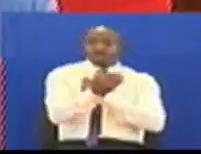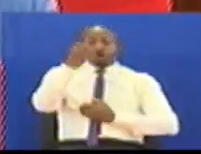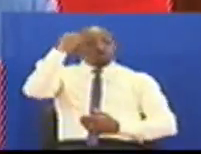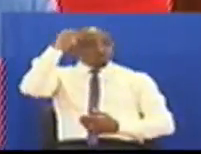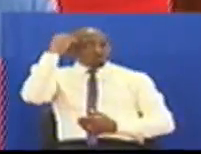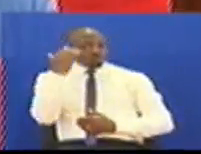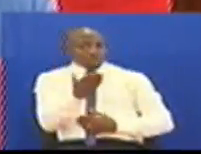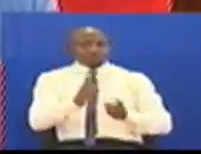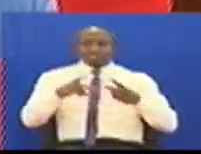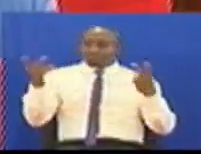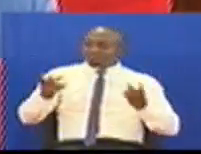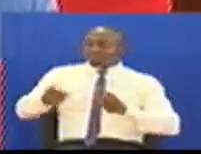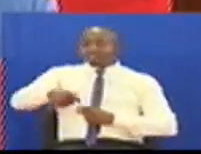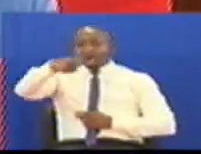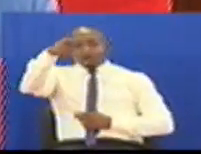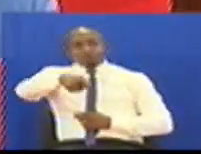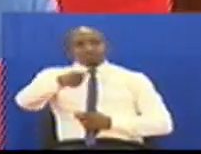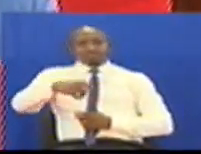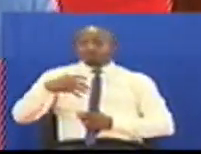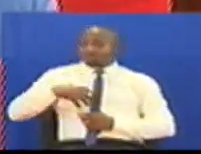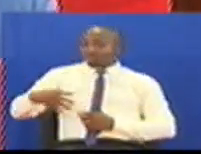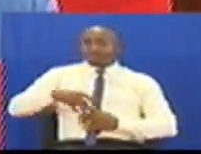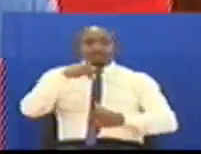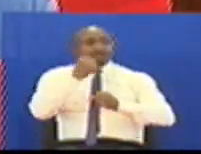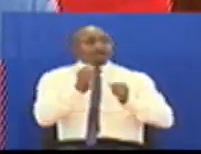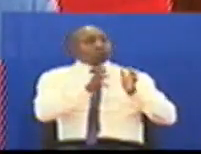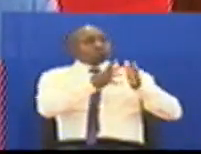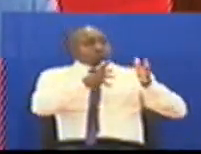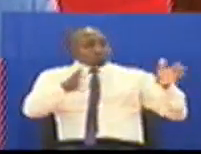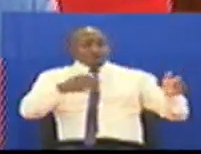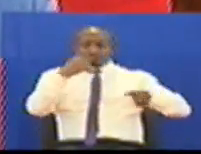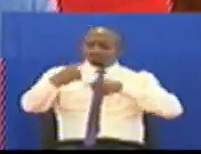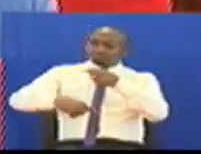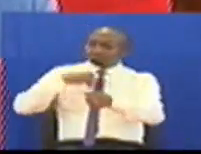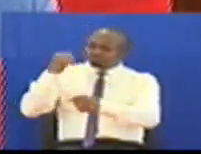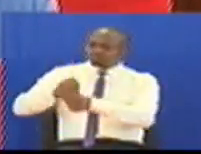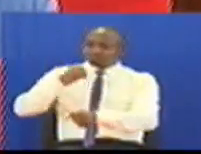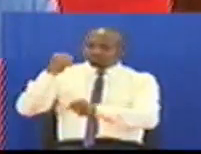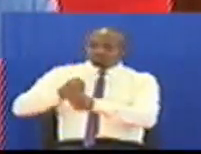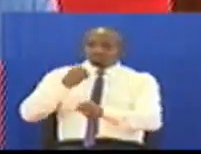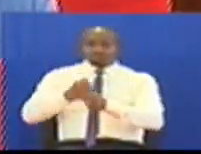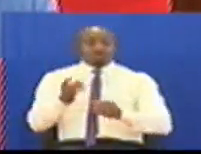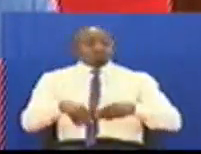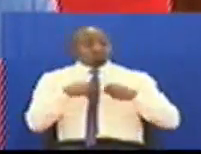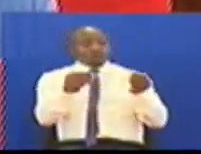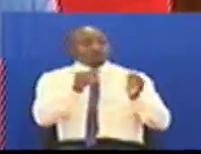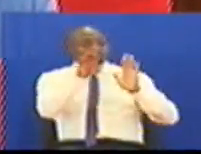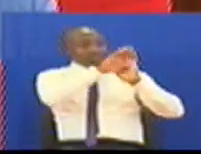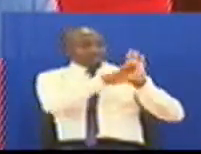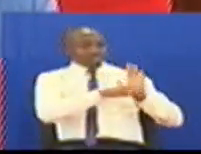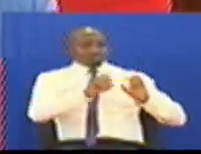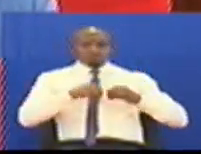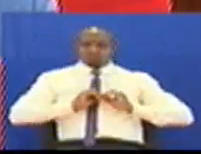Lakini nipongeze wizara kwa kazi kubwa ambayo imefanya kwa ajili ya kutoa utaratibu kwanza wa utoaji